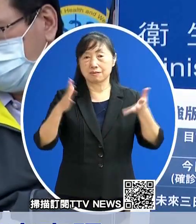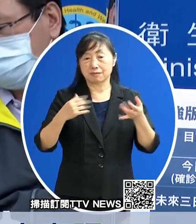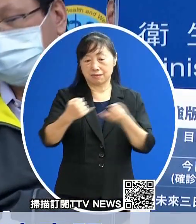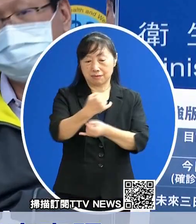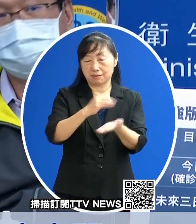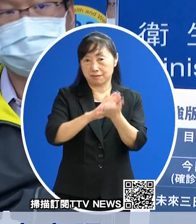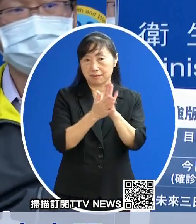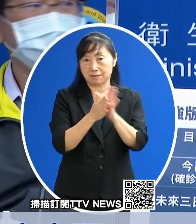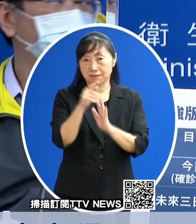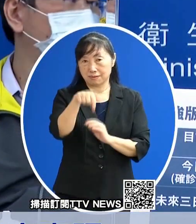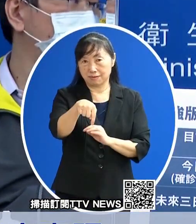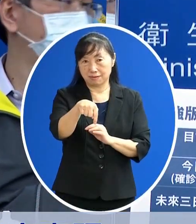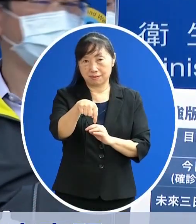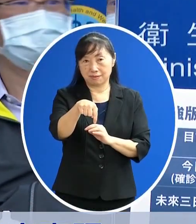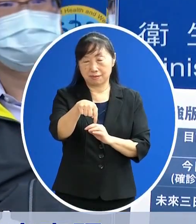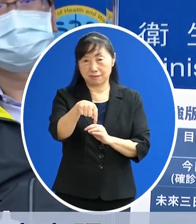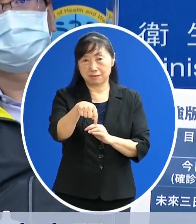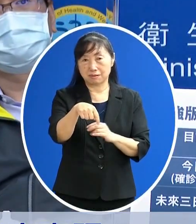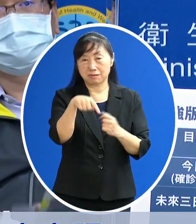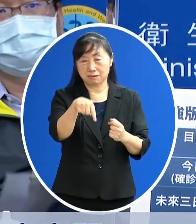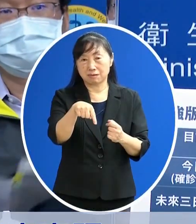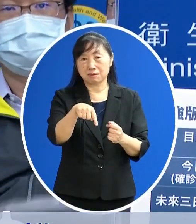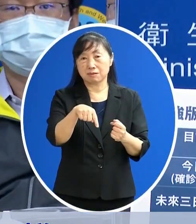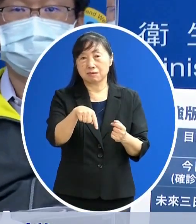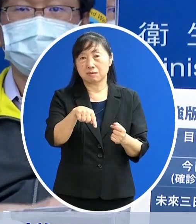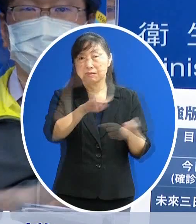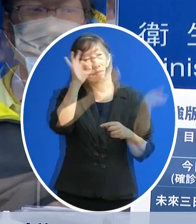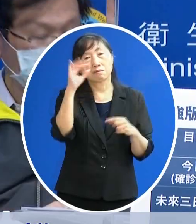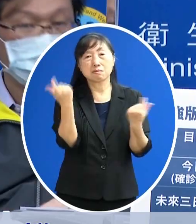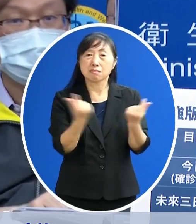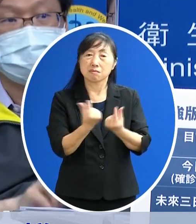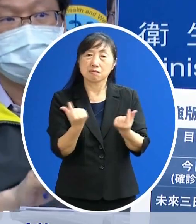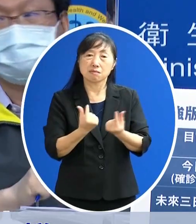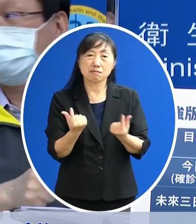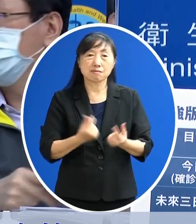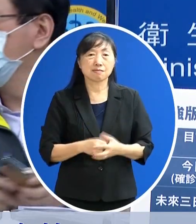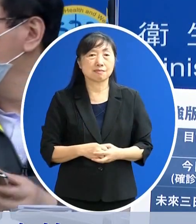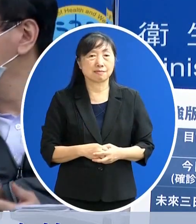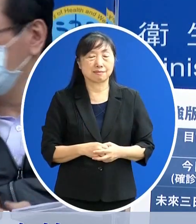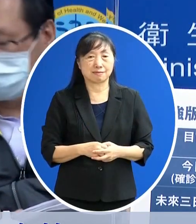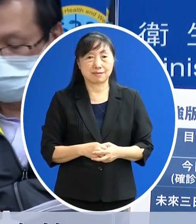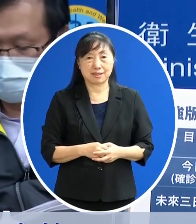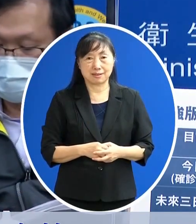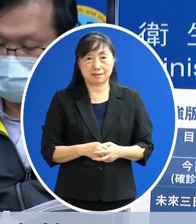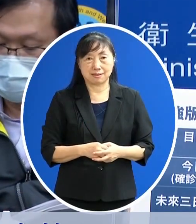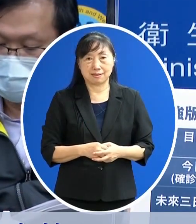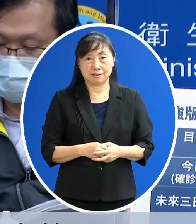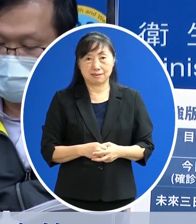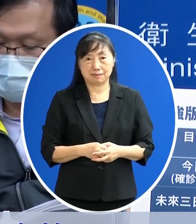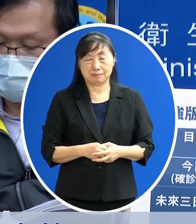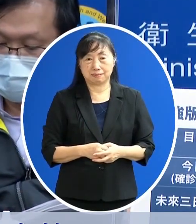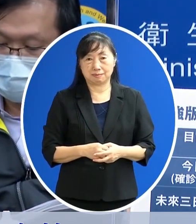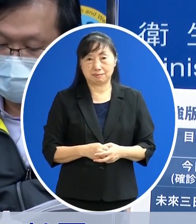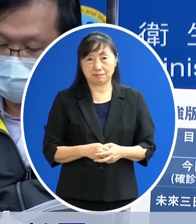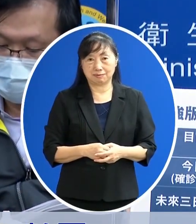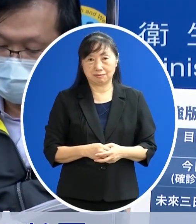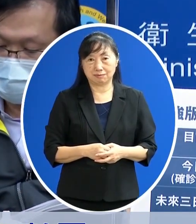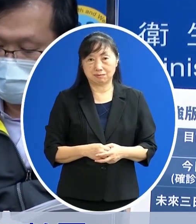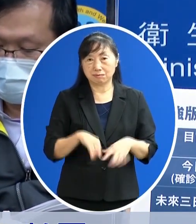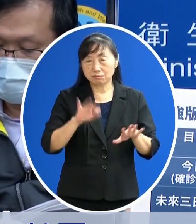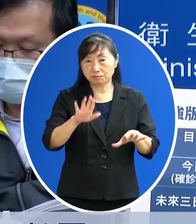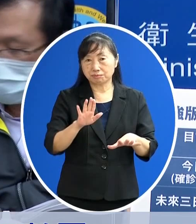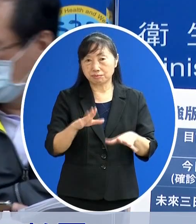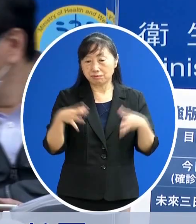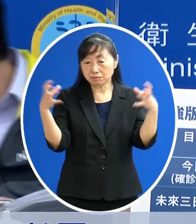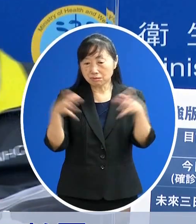株，其实临床表现并没有什么特别不一样的，那主要当然是我们这一次的群